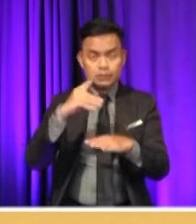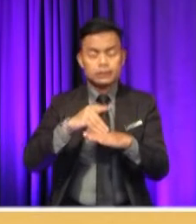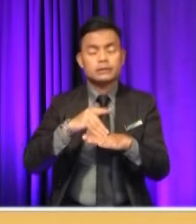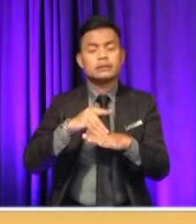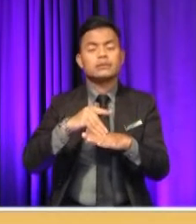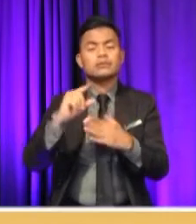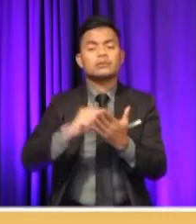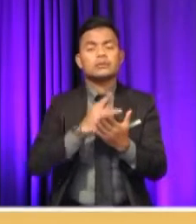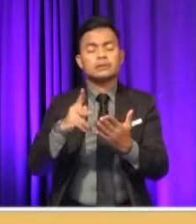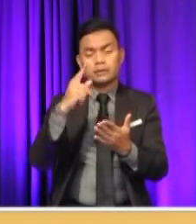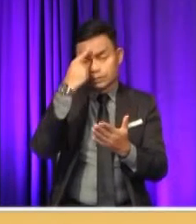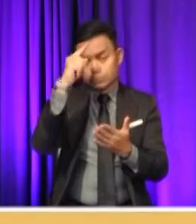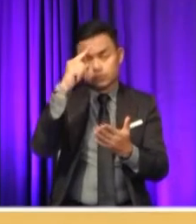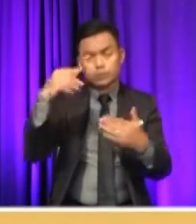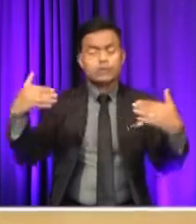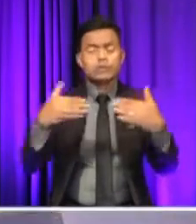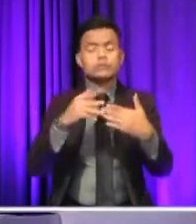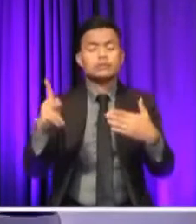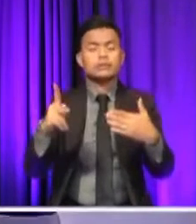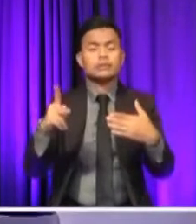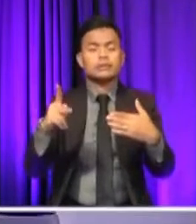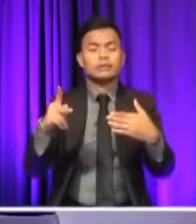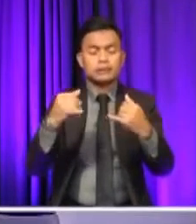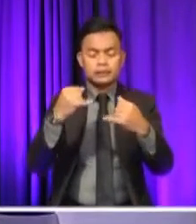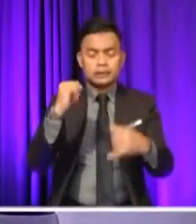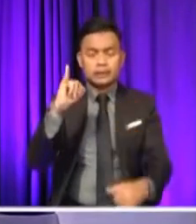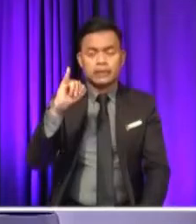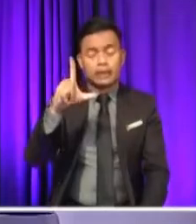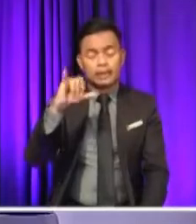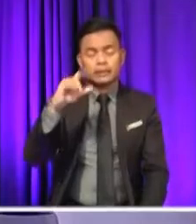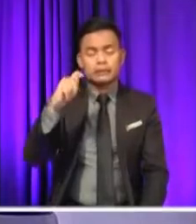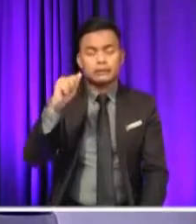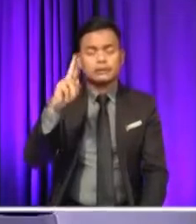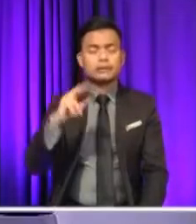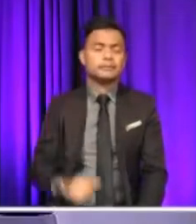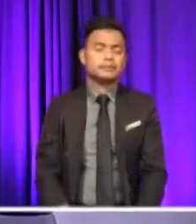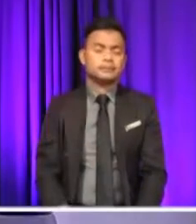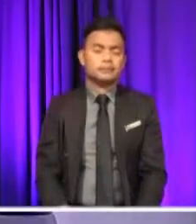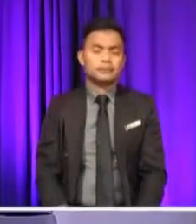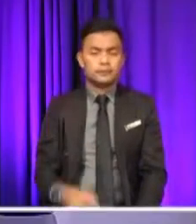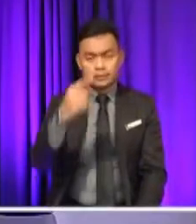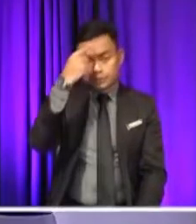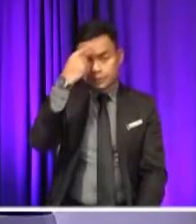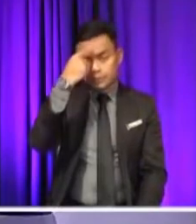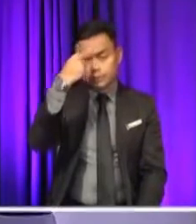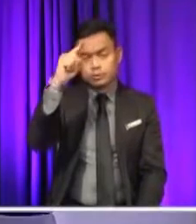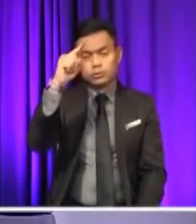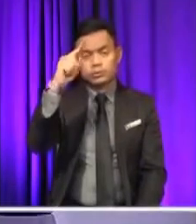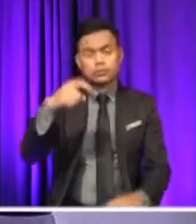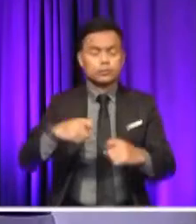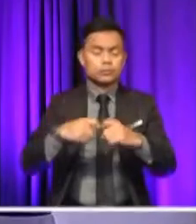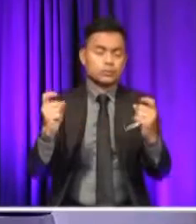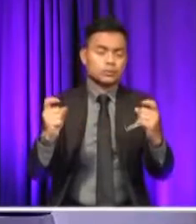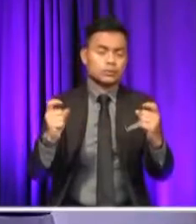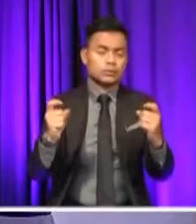menggabungkan bahagian litar. Okey, kita kena sambung-sambung Penyambung juga digunakan untuk memuturkan sambungan input